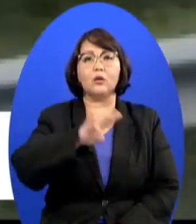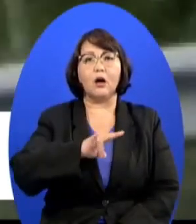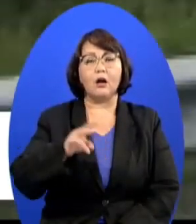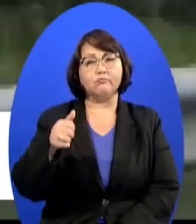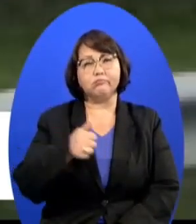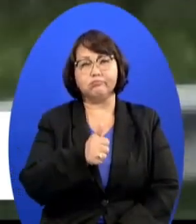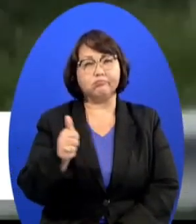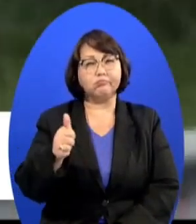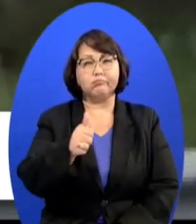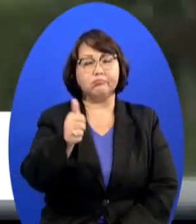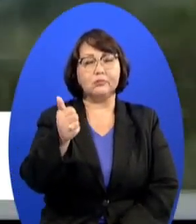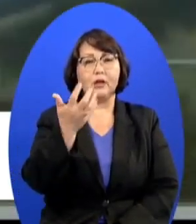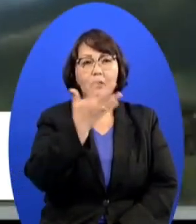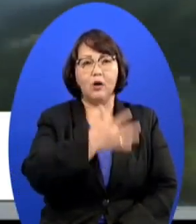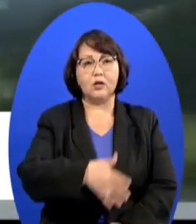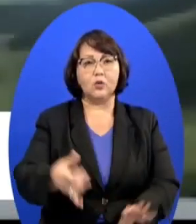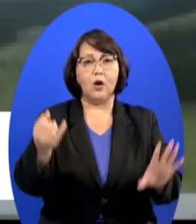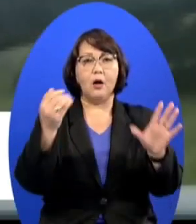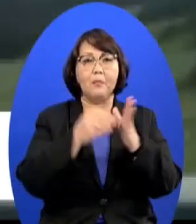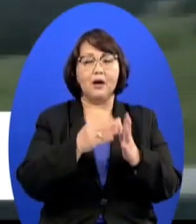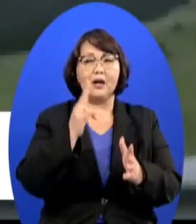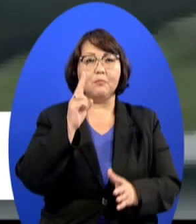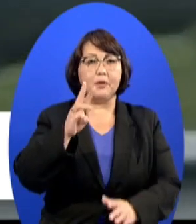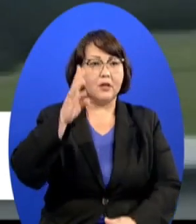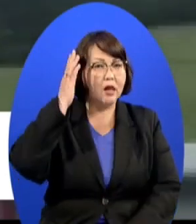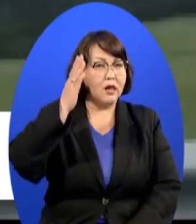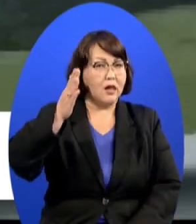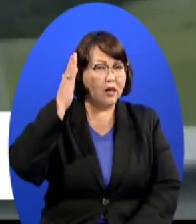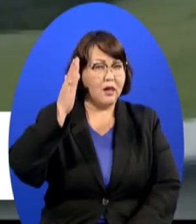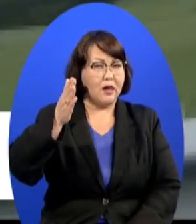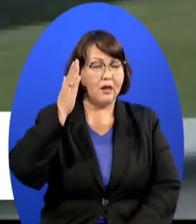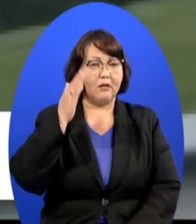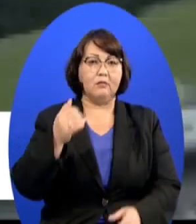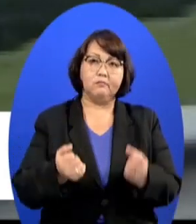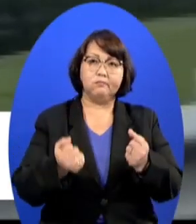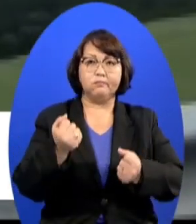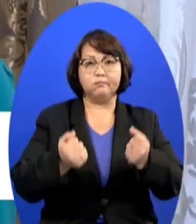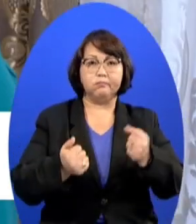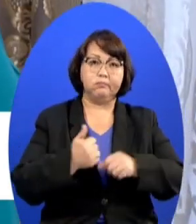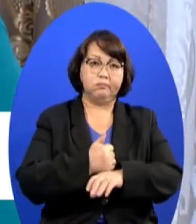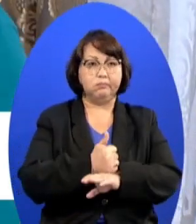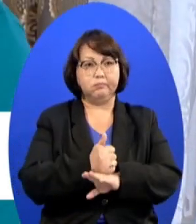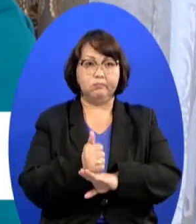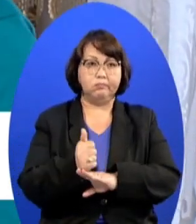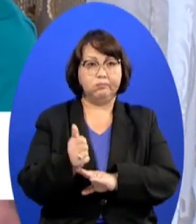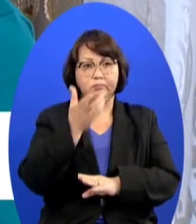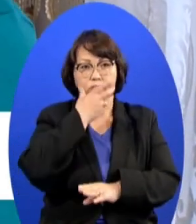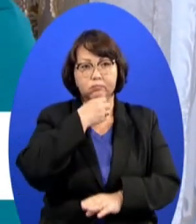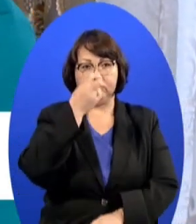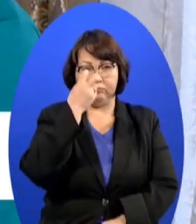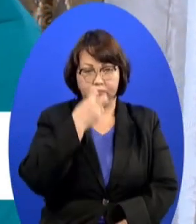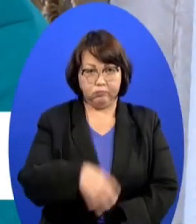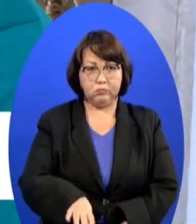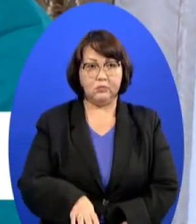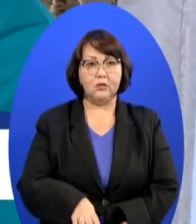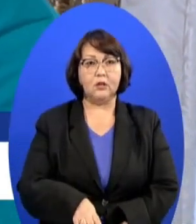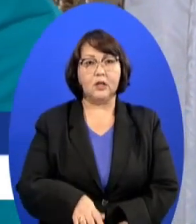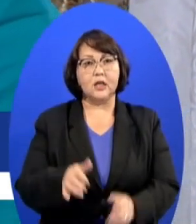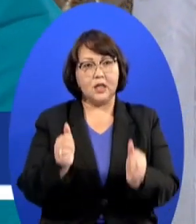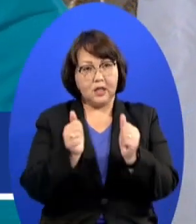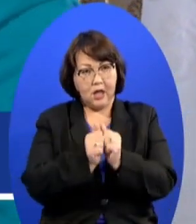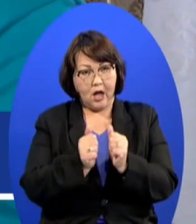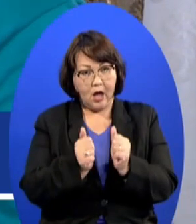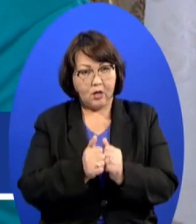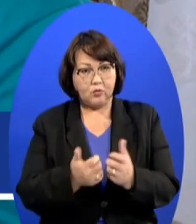5-6 мянган км явсан. Тэдний хувьд хамтдаа хамгийн хол замыг туулсан нь энэ юм аа. Ер нь бол яг энэ тийш найз